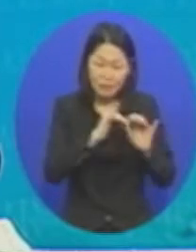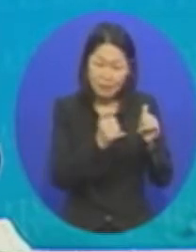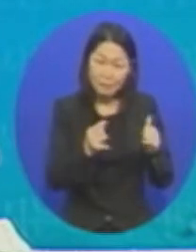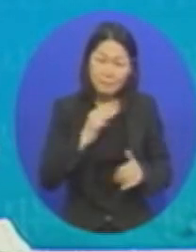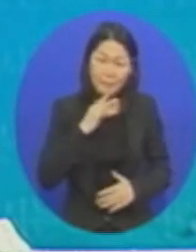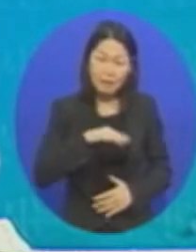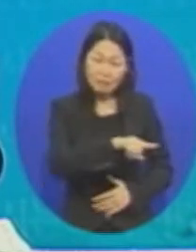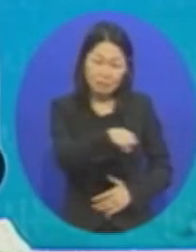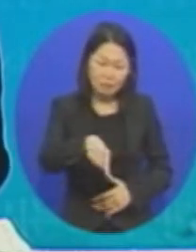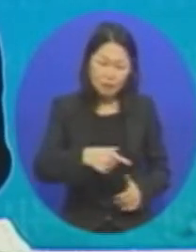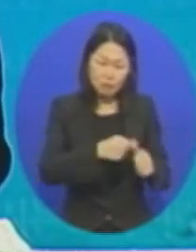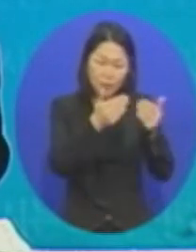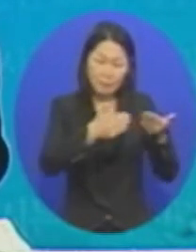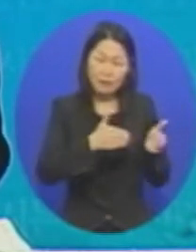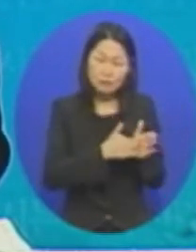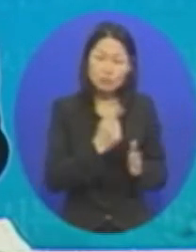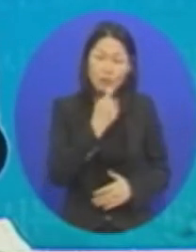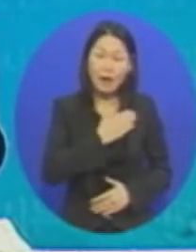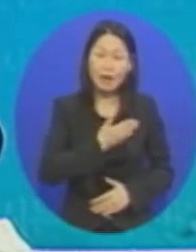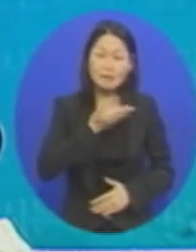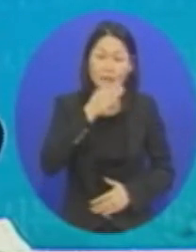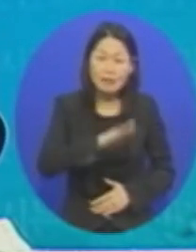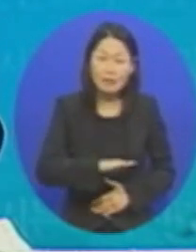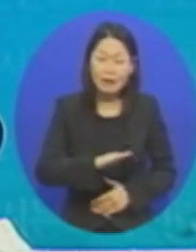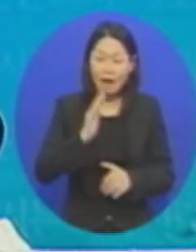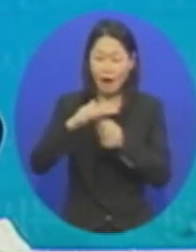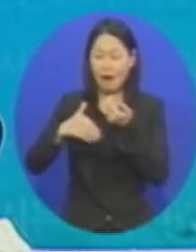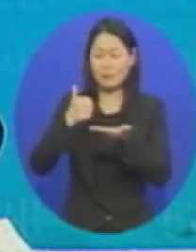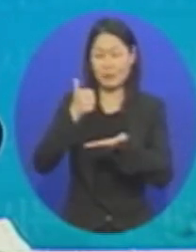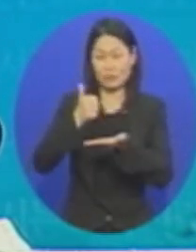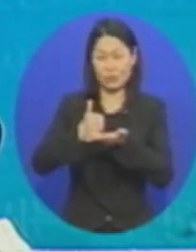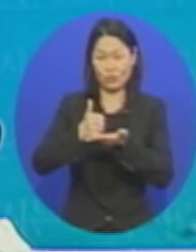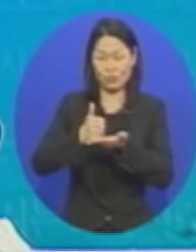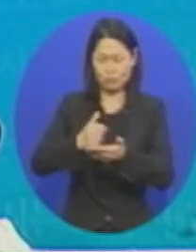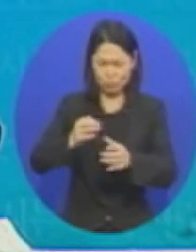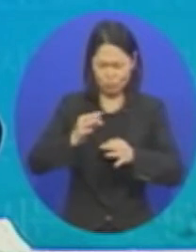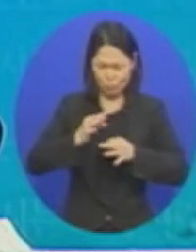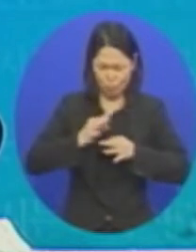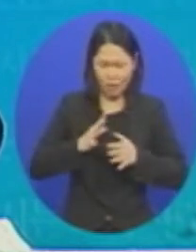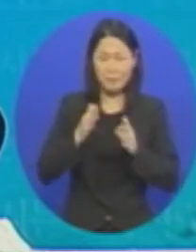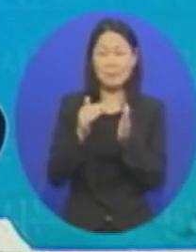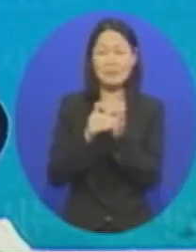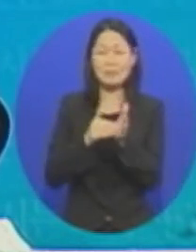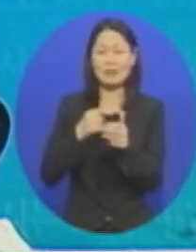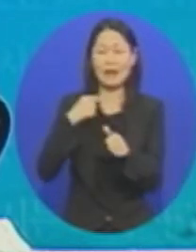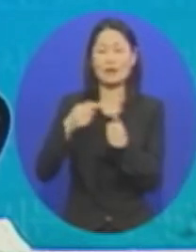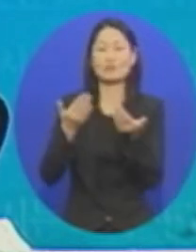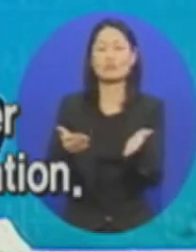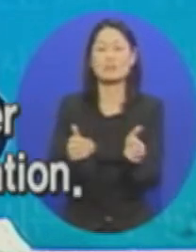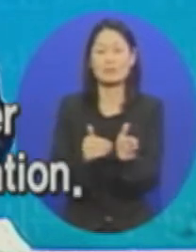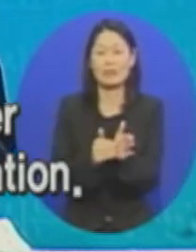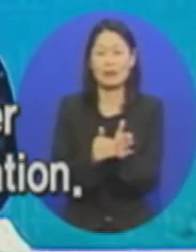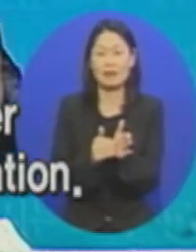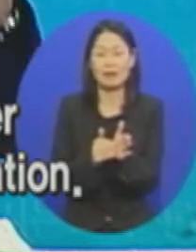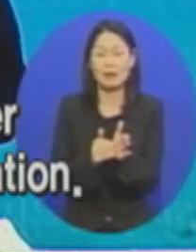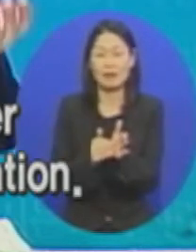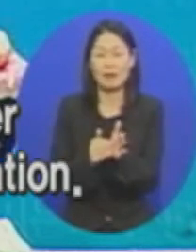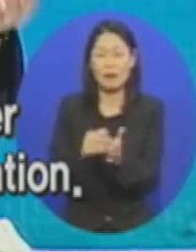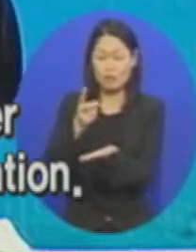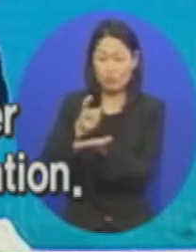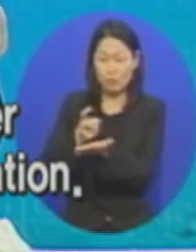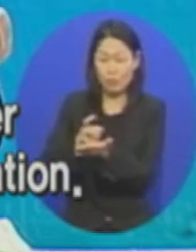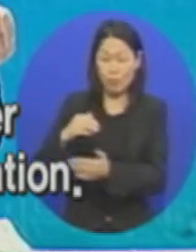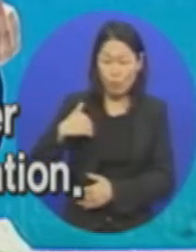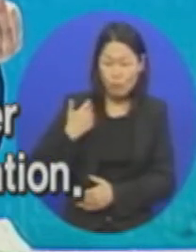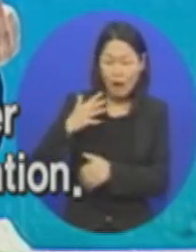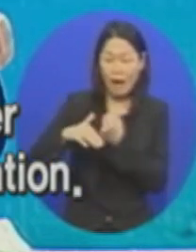구원받아 도 구원받는 줄 알았는데 하나님께서 놀라운 비밀을 가르쳐 주셨어요 1 법도 모르고